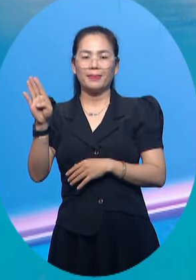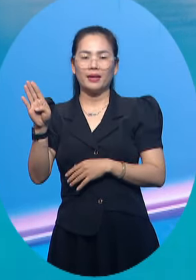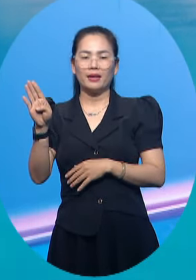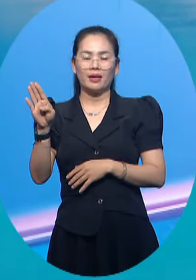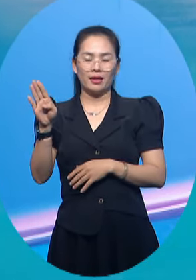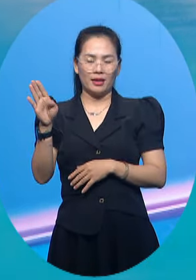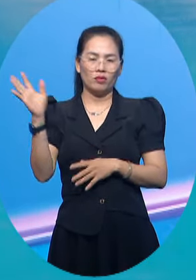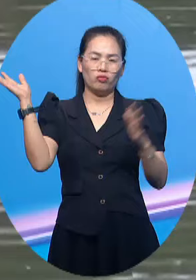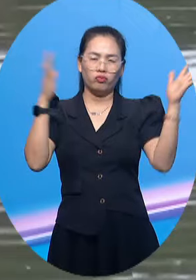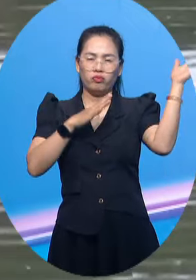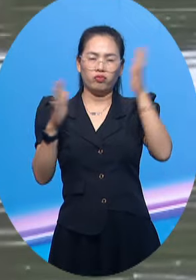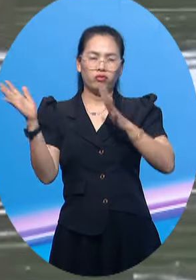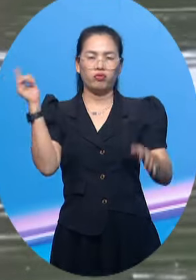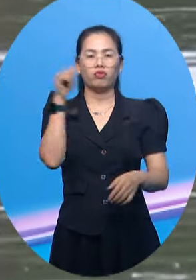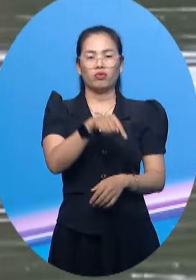khu vực này.